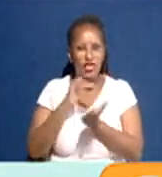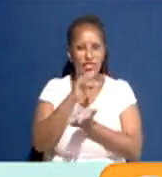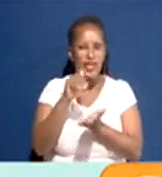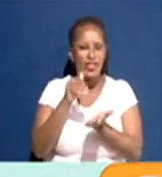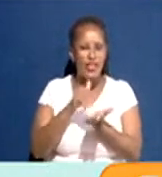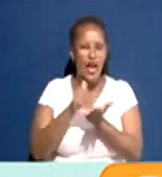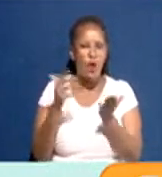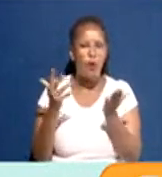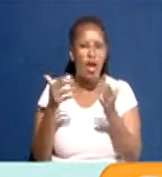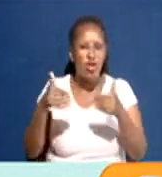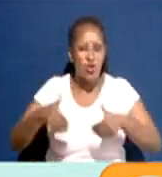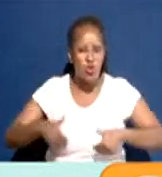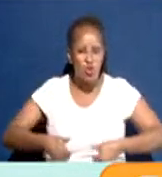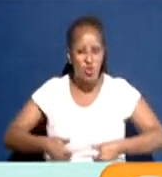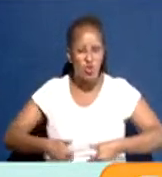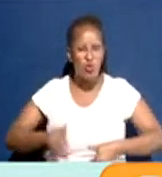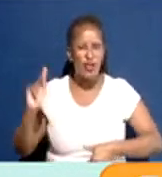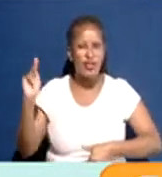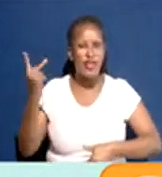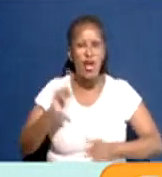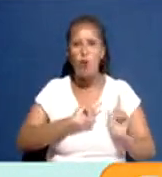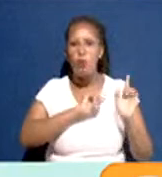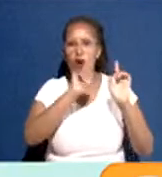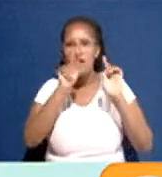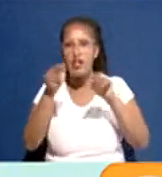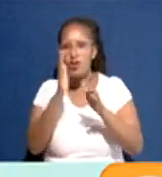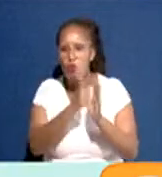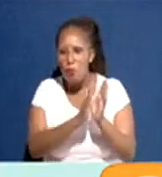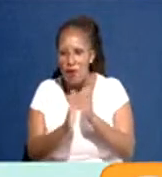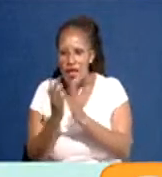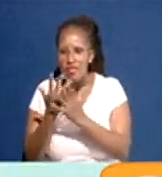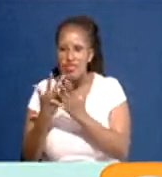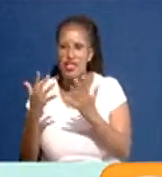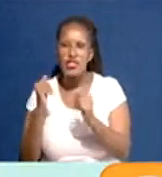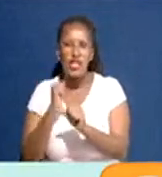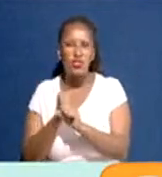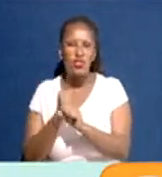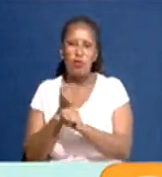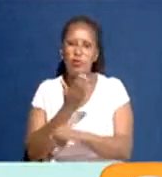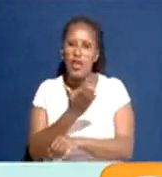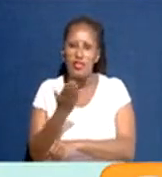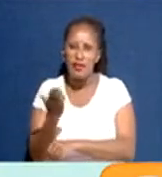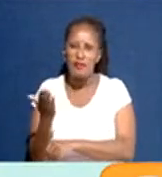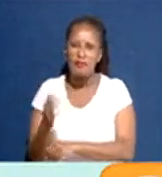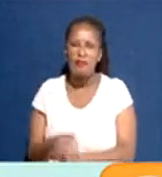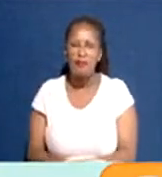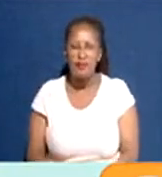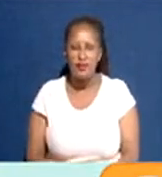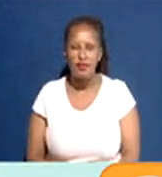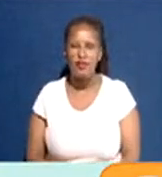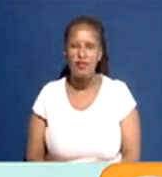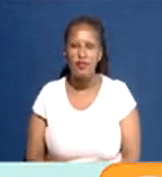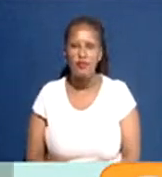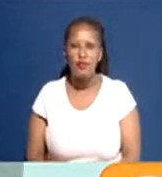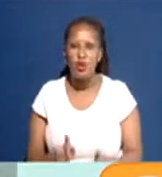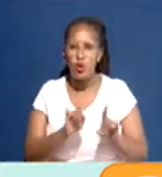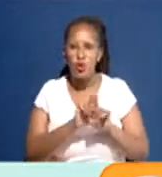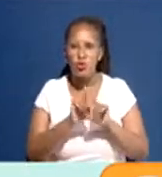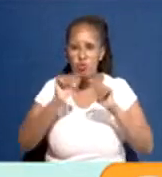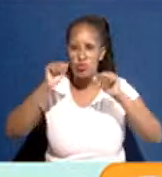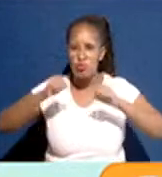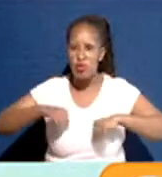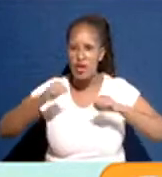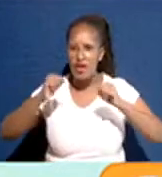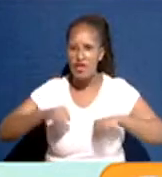vijana wa Kenya wanaweza kwenda kupanga mambo yao ya ajira tukienda mbele. Tumekubaliana vile